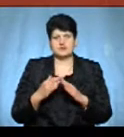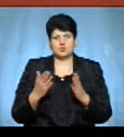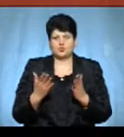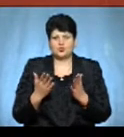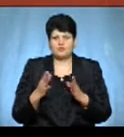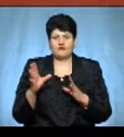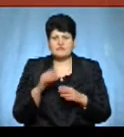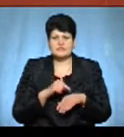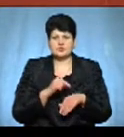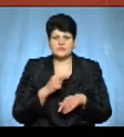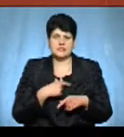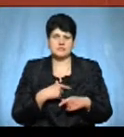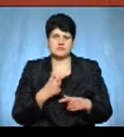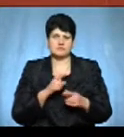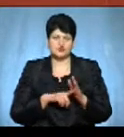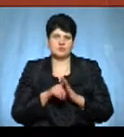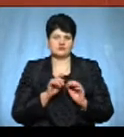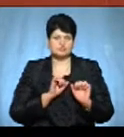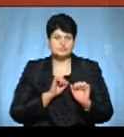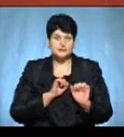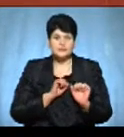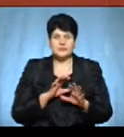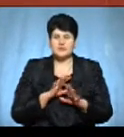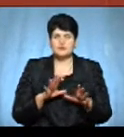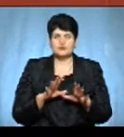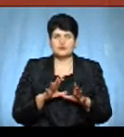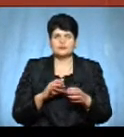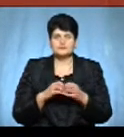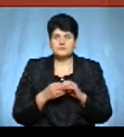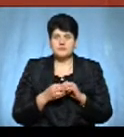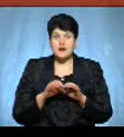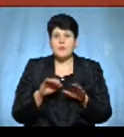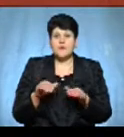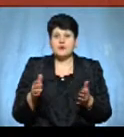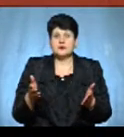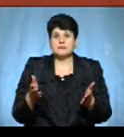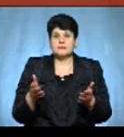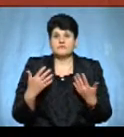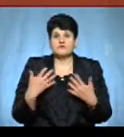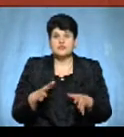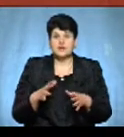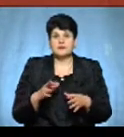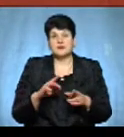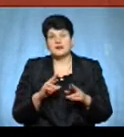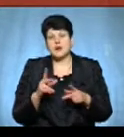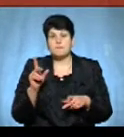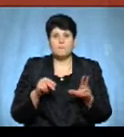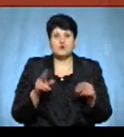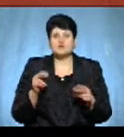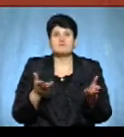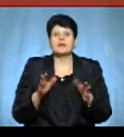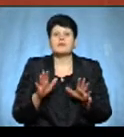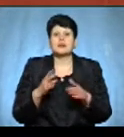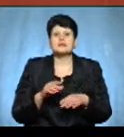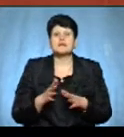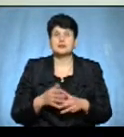Спочатку якось всі відчували себе в безпеці на Майдані, не було якихось таких загроз, а потім вже як пощастить, так? Тобто в який